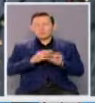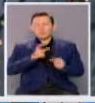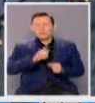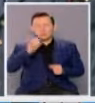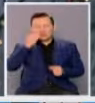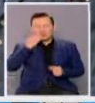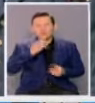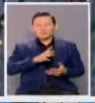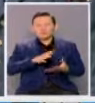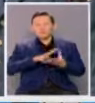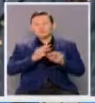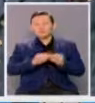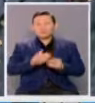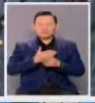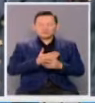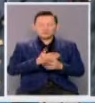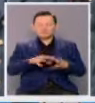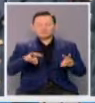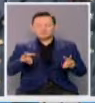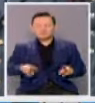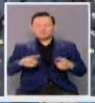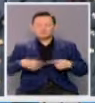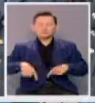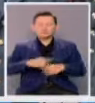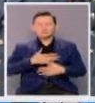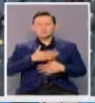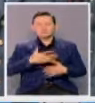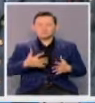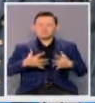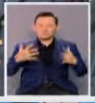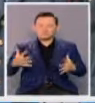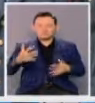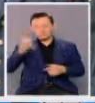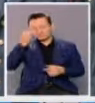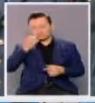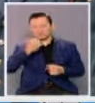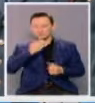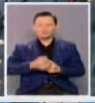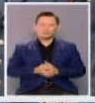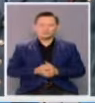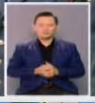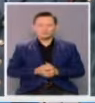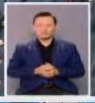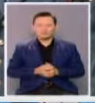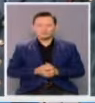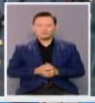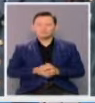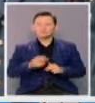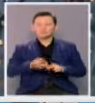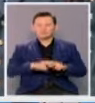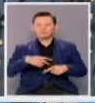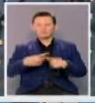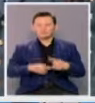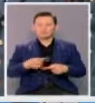ақсақалдарды олғылап жатқан әкімшіліктерге ризалығымызды білдіріп, алғысымызды айтамыз. Осы ұрпақ